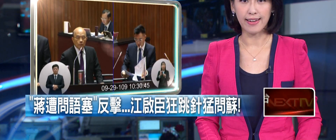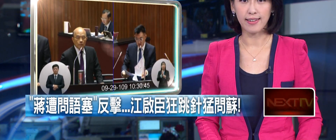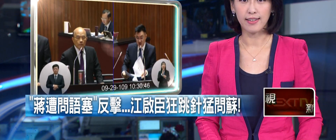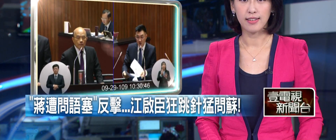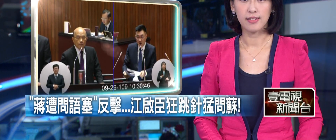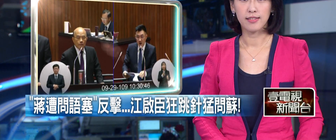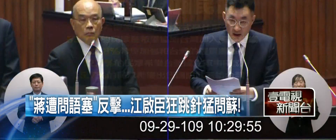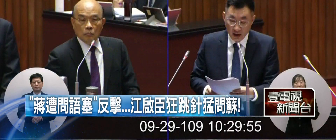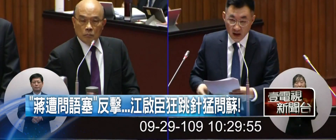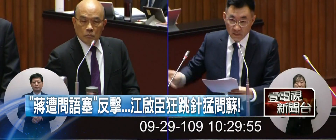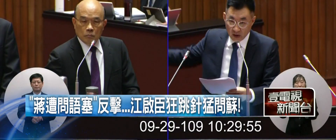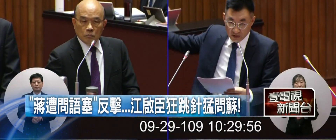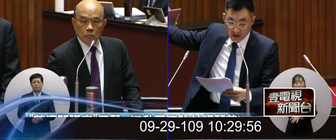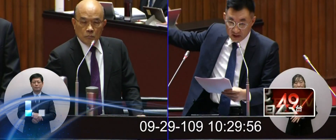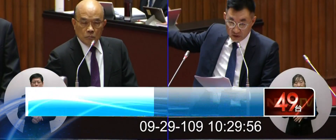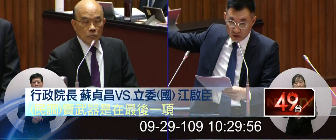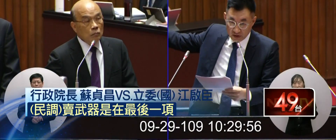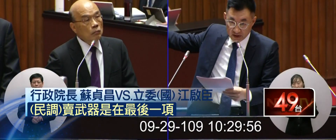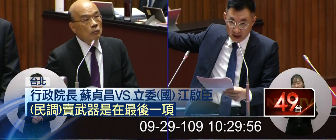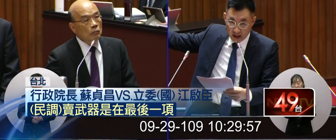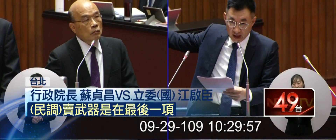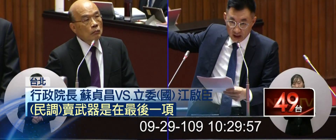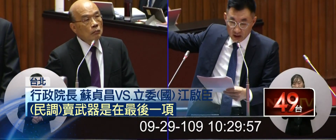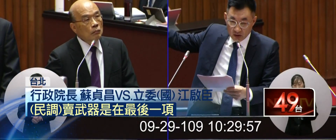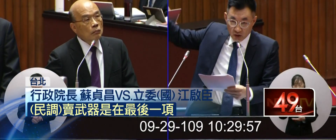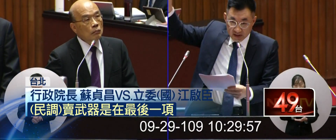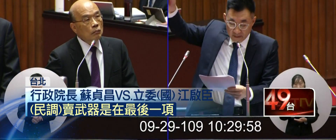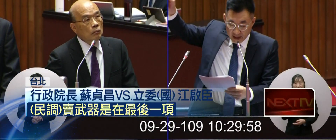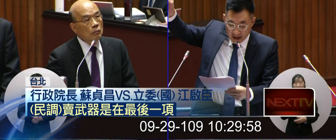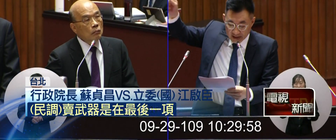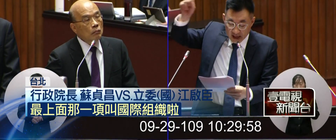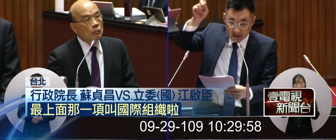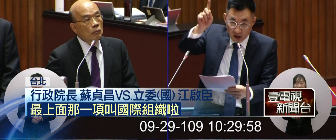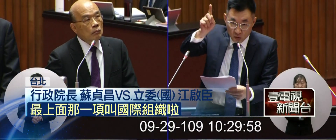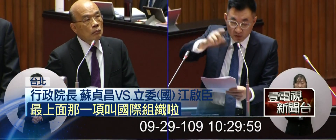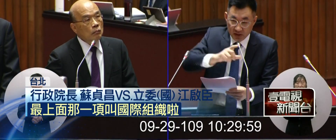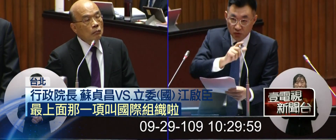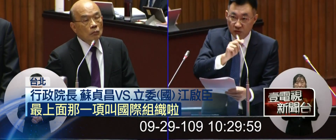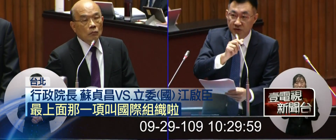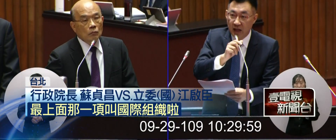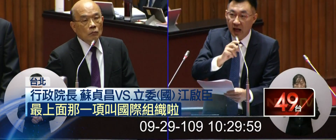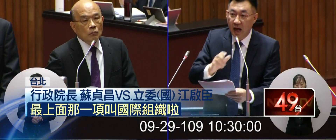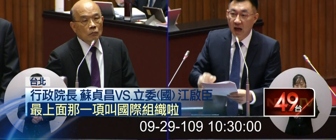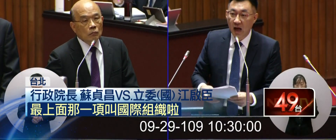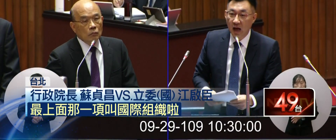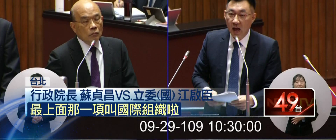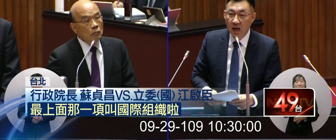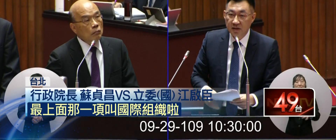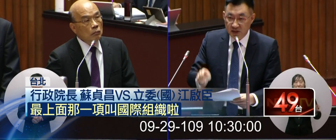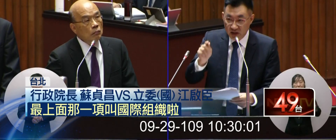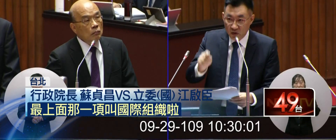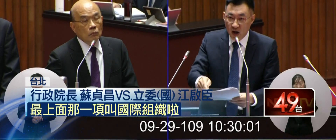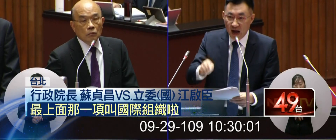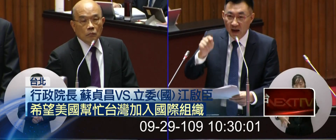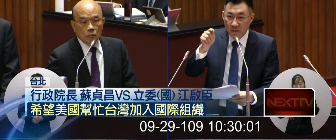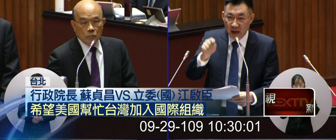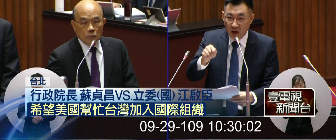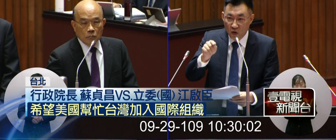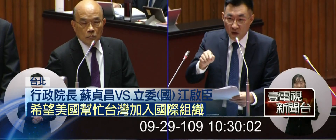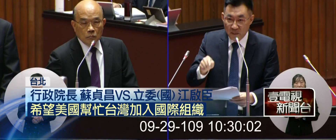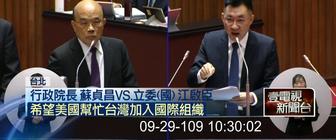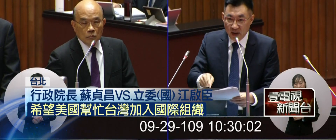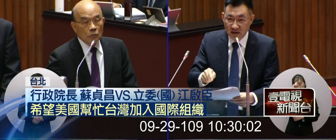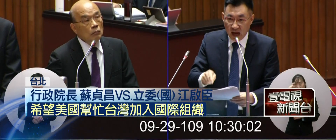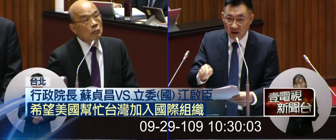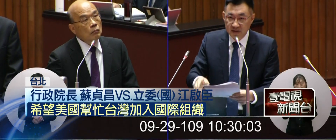而来。 卖武器是在最后一项，最上面那一项叫国际组织啦。希望美